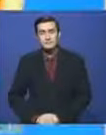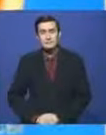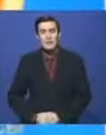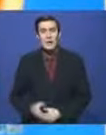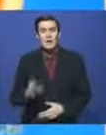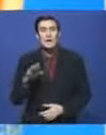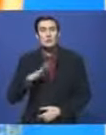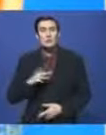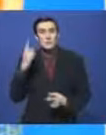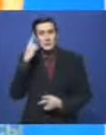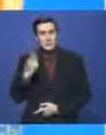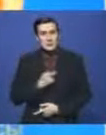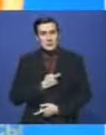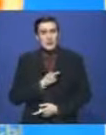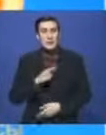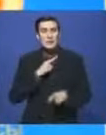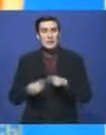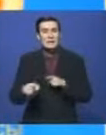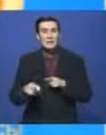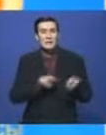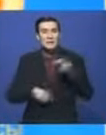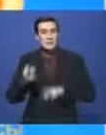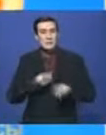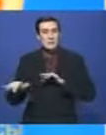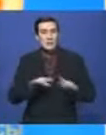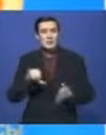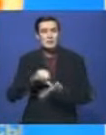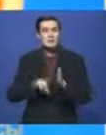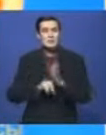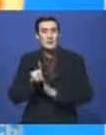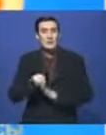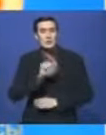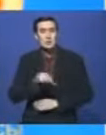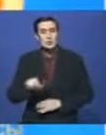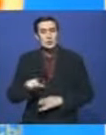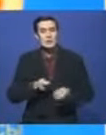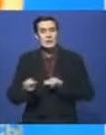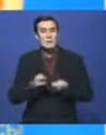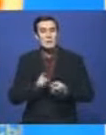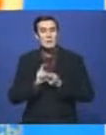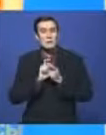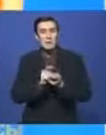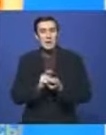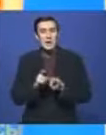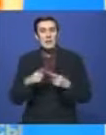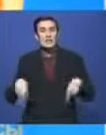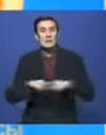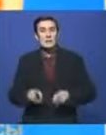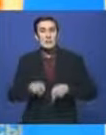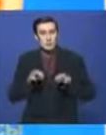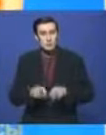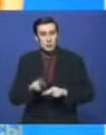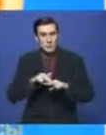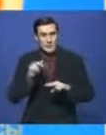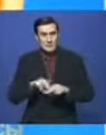Как только поступил сигнал, к оперативно-розыскным мероприятиям приступили сотрудники управления по борьбе с организованной преступностью